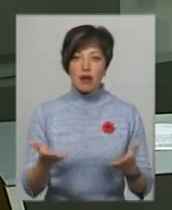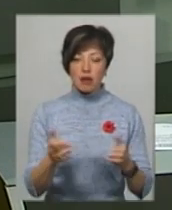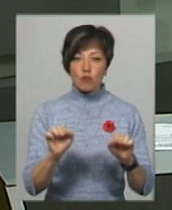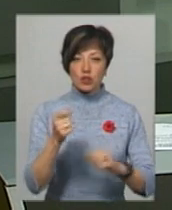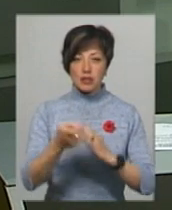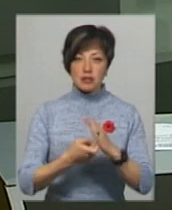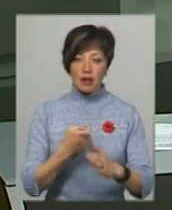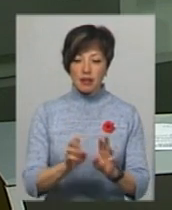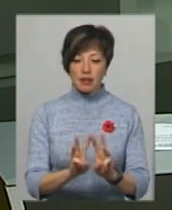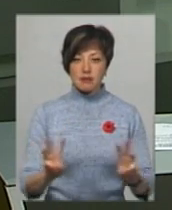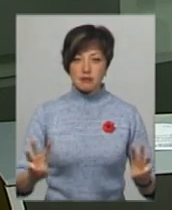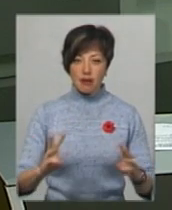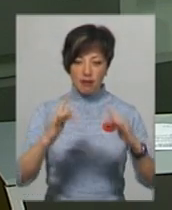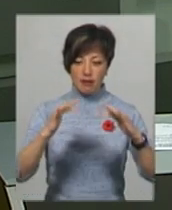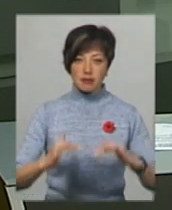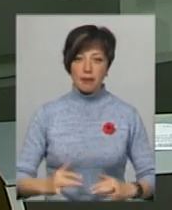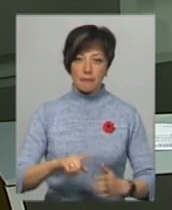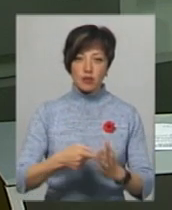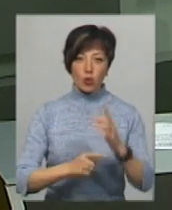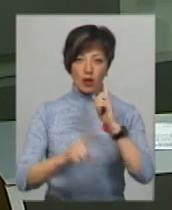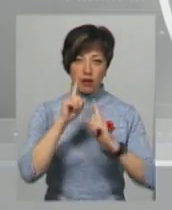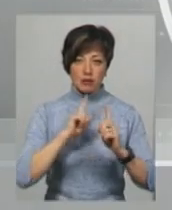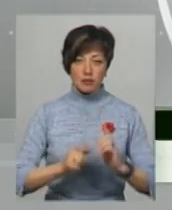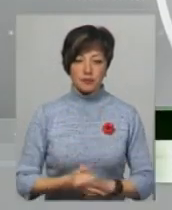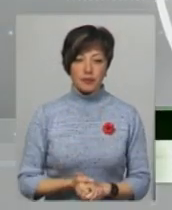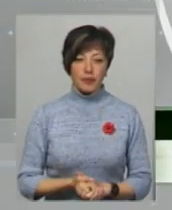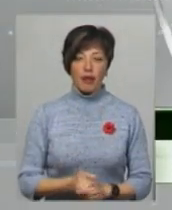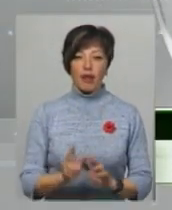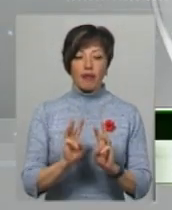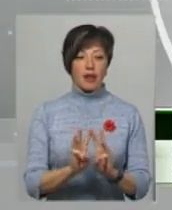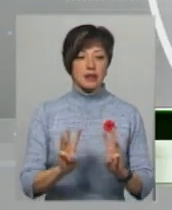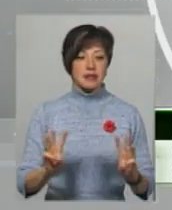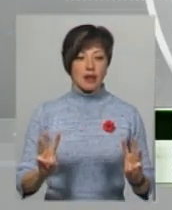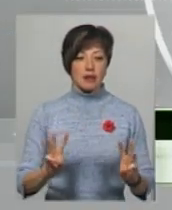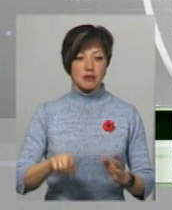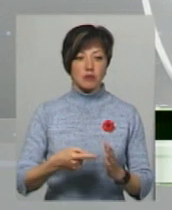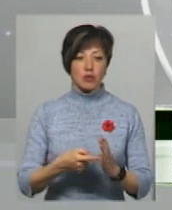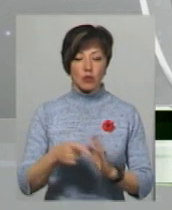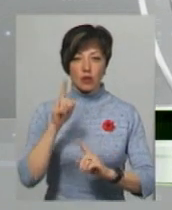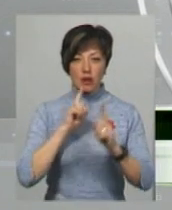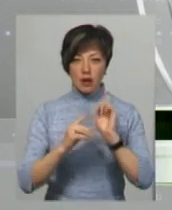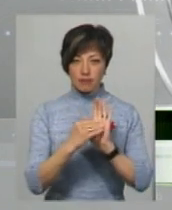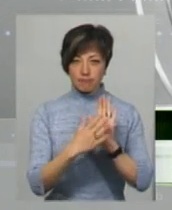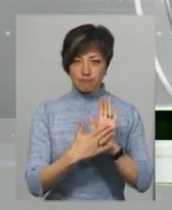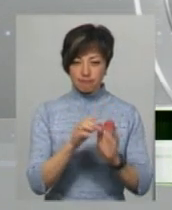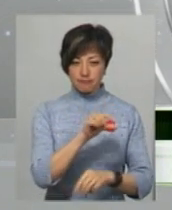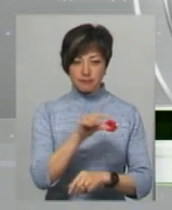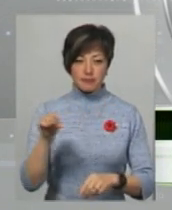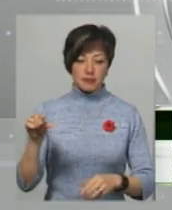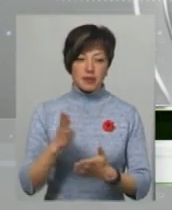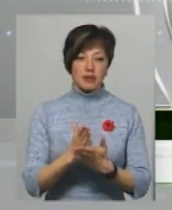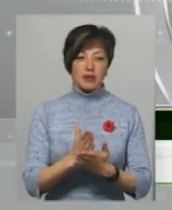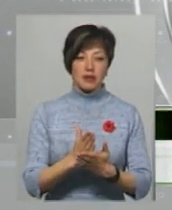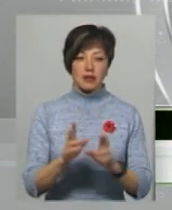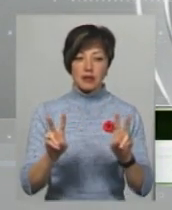можна дізнатись на сайті Хмельницької міської ради. На сайті міської ради є посилання, спеціальне посилання,